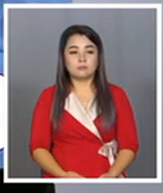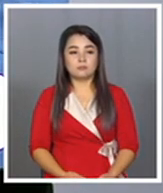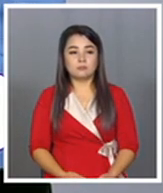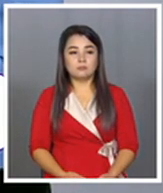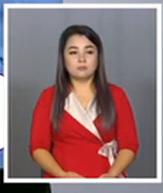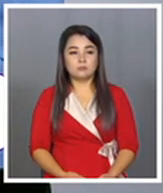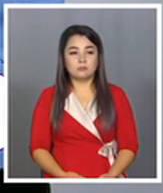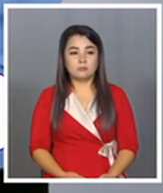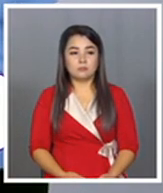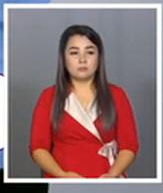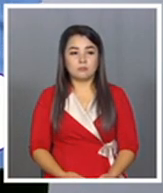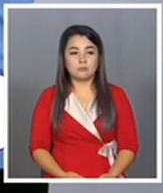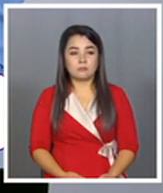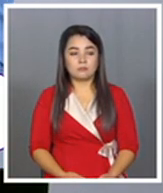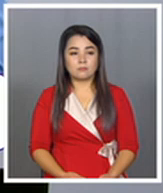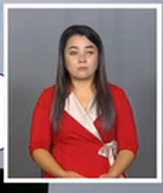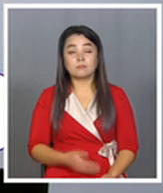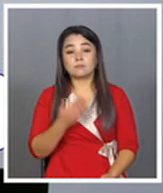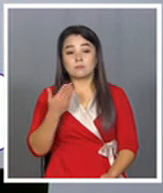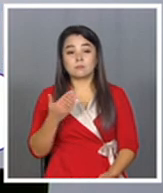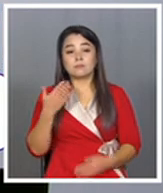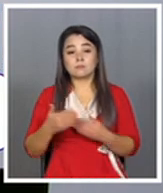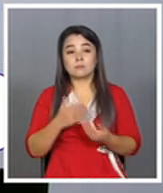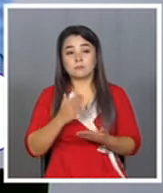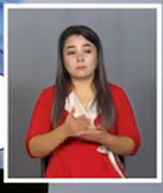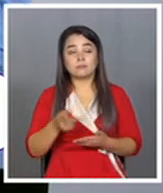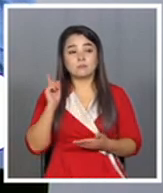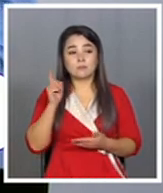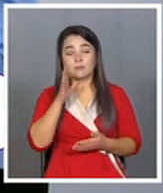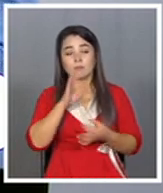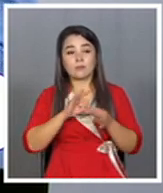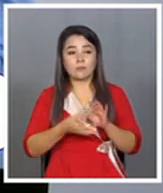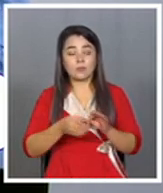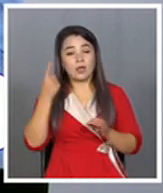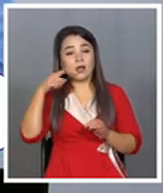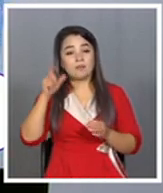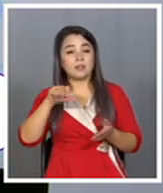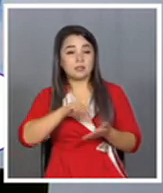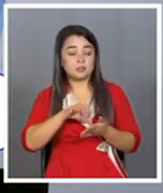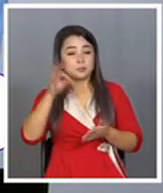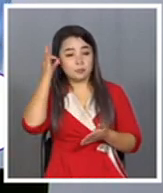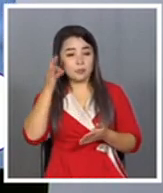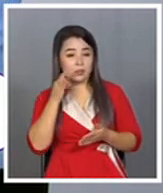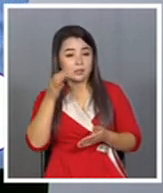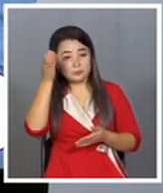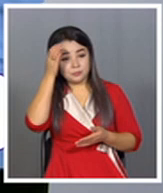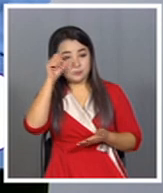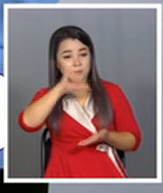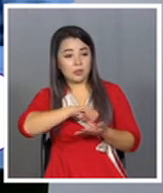Сонымен сіздердің алдарыңызда континенттік дрейф гипотезасының авторы неміс ғалымы Альфред